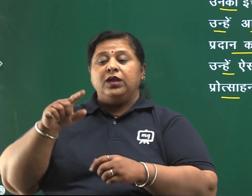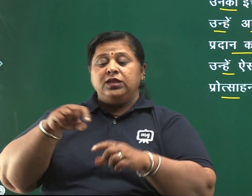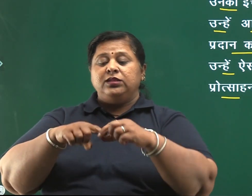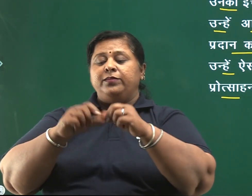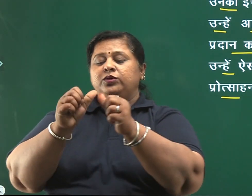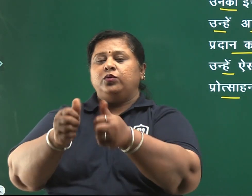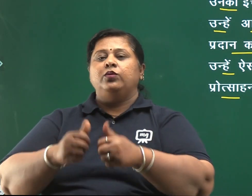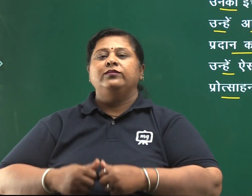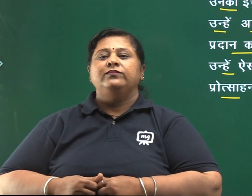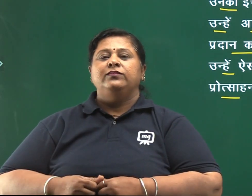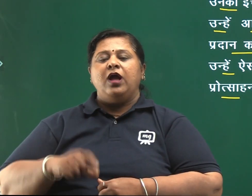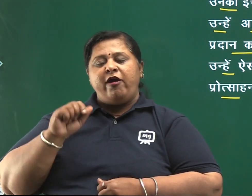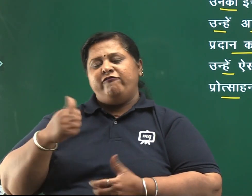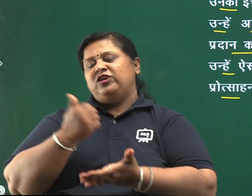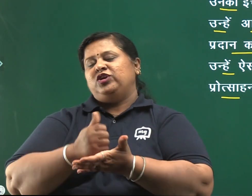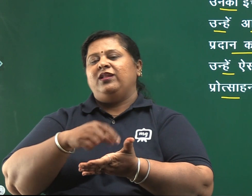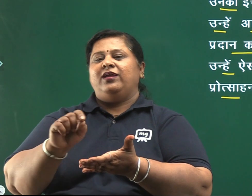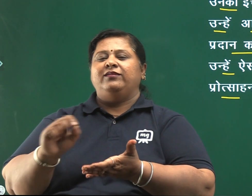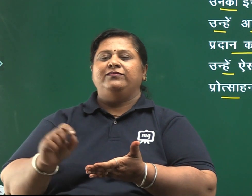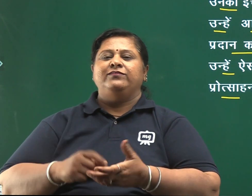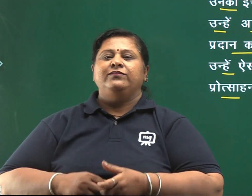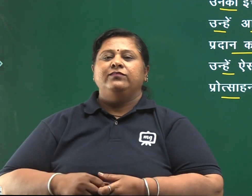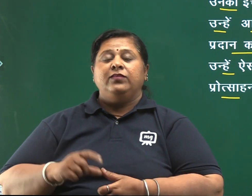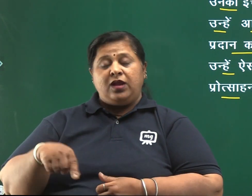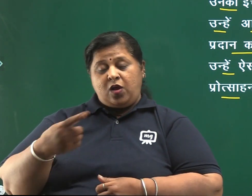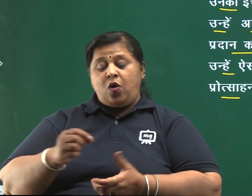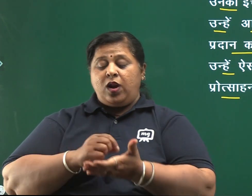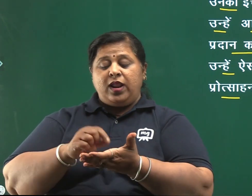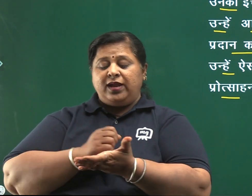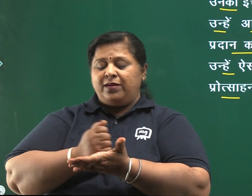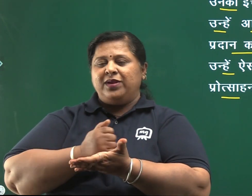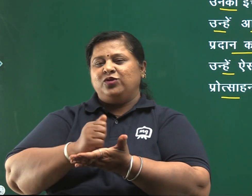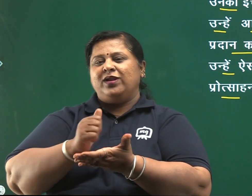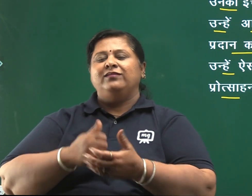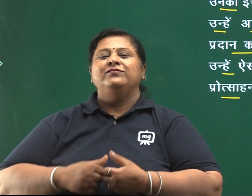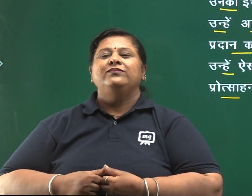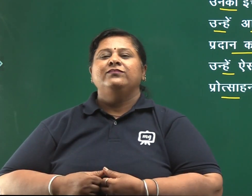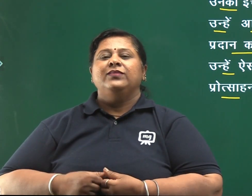सभी प्रश्नोत्तरों को अवश्य लिखें और लिखित अभ्यास द्वारा